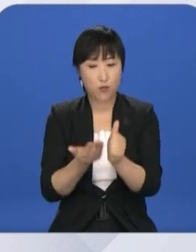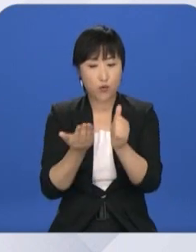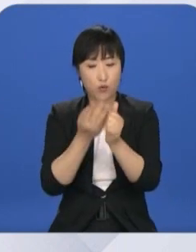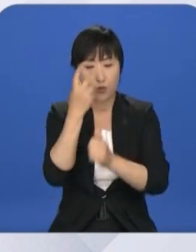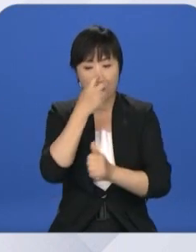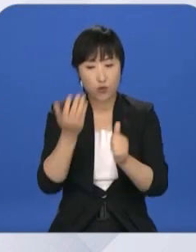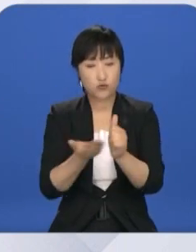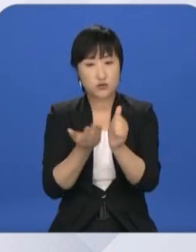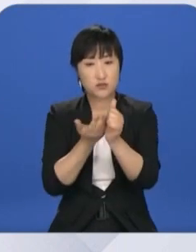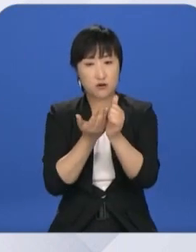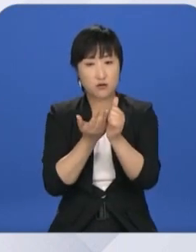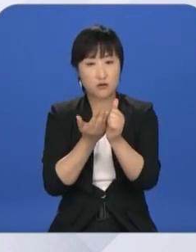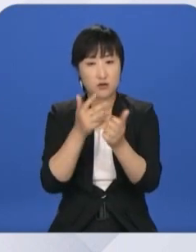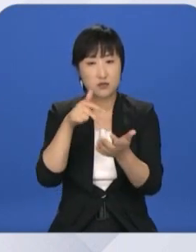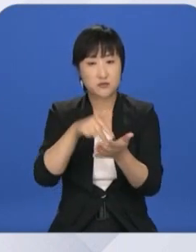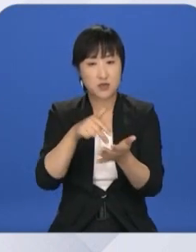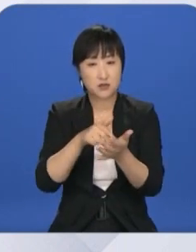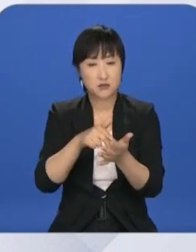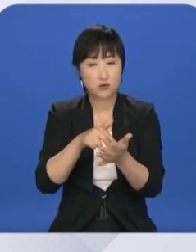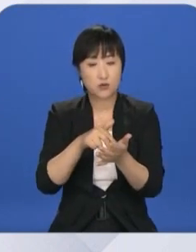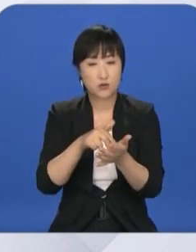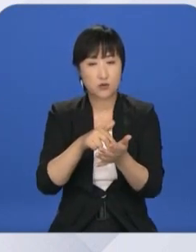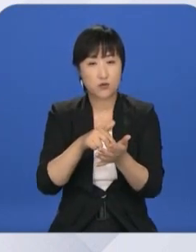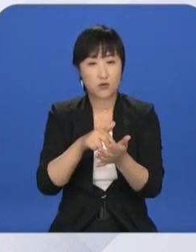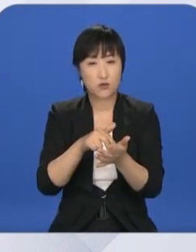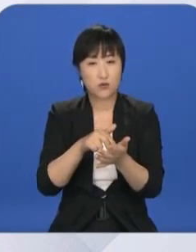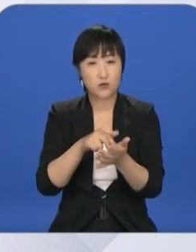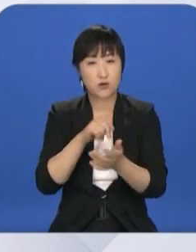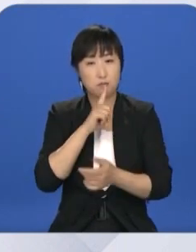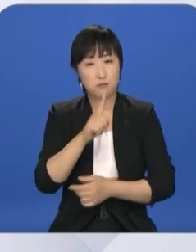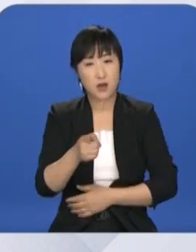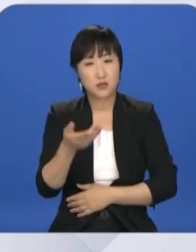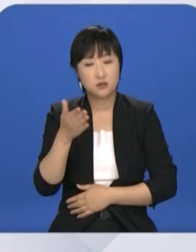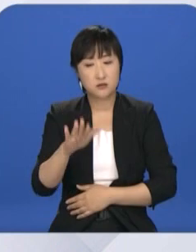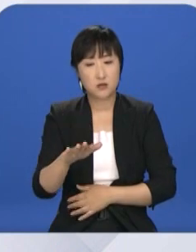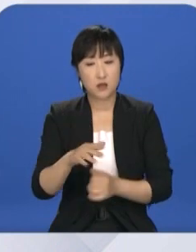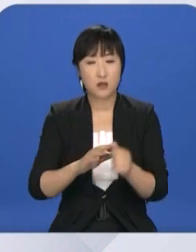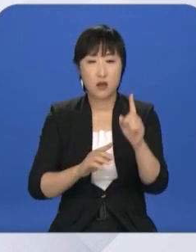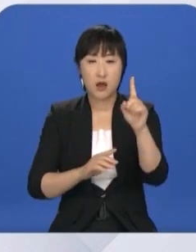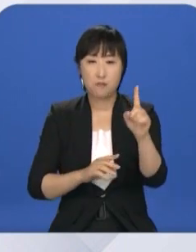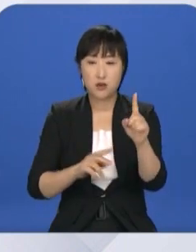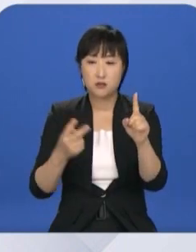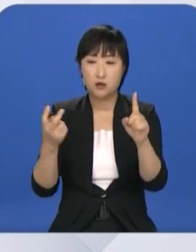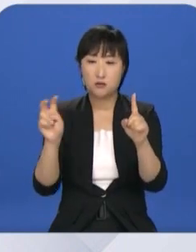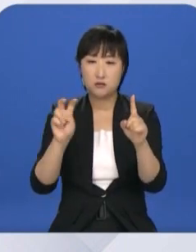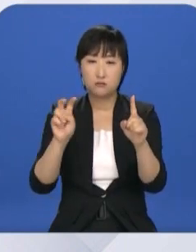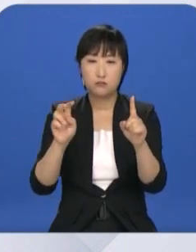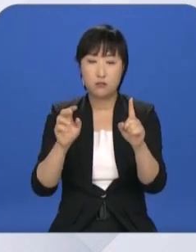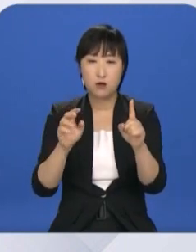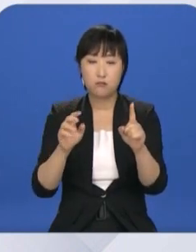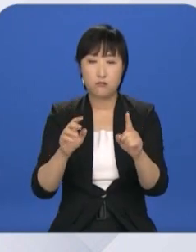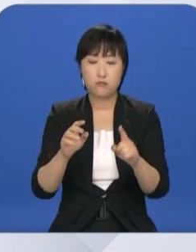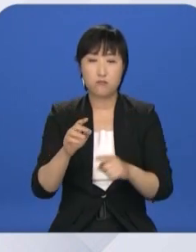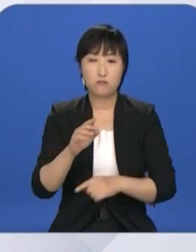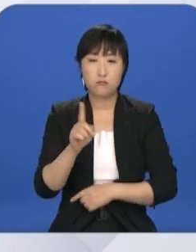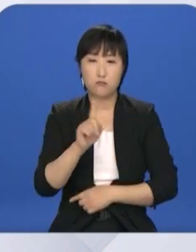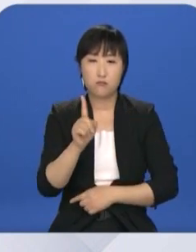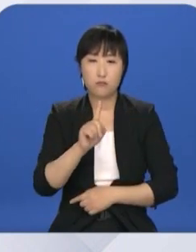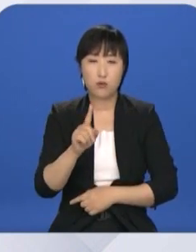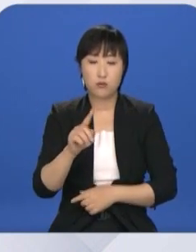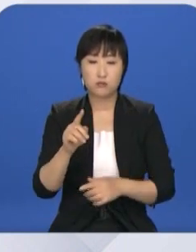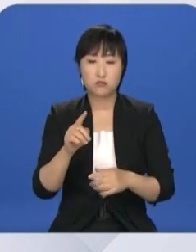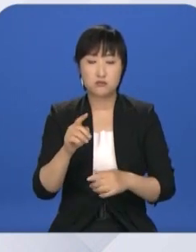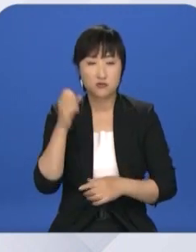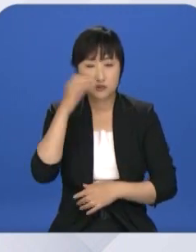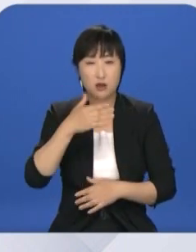육성 차원에서 그렇게 하신다는 말씀인데 그건 물론 이제 두 당 50만 원씩 주니까 선심성